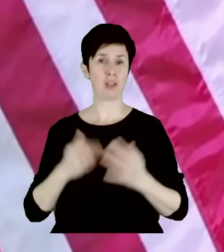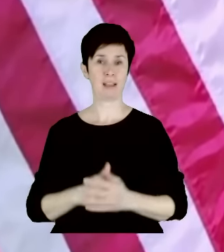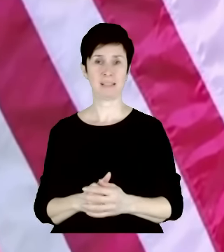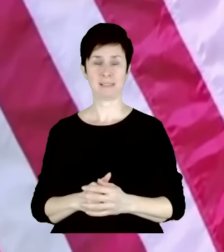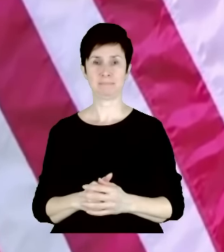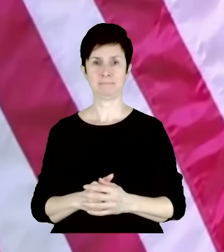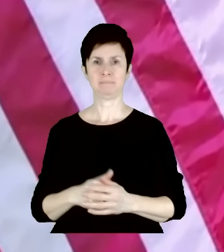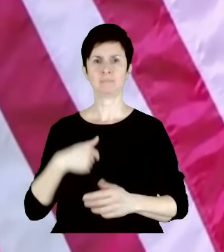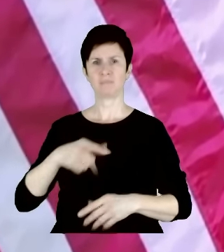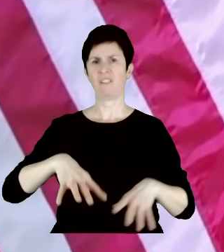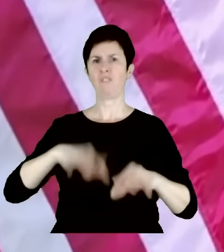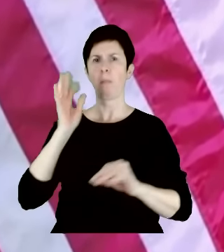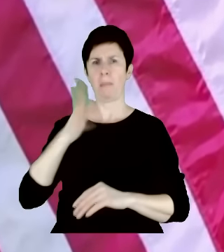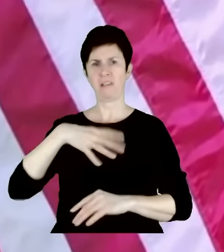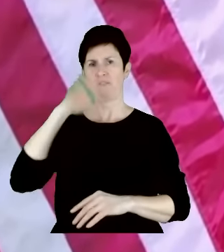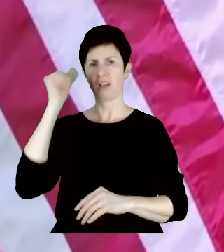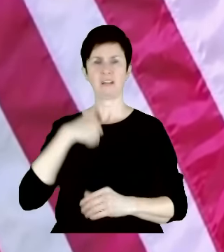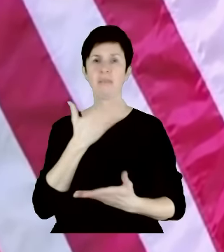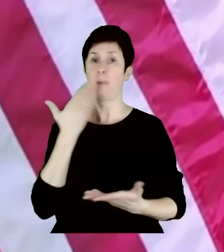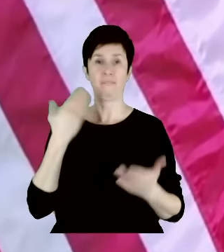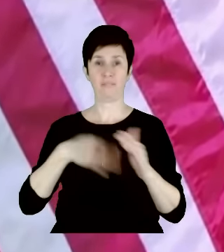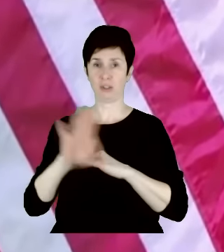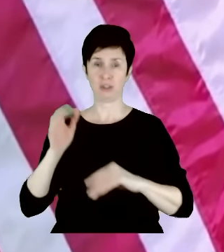Wygramy te wybory, ponieważ nie mamy innego wyjścia.